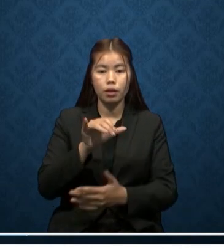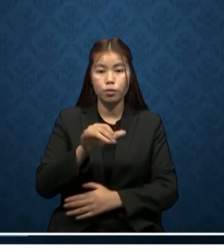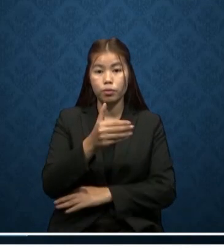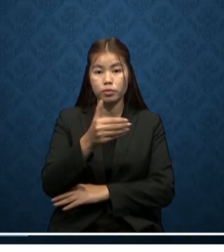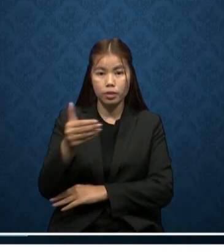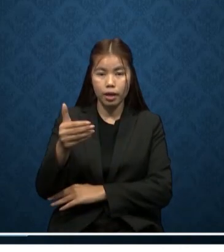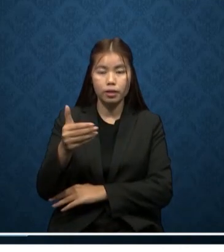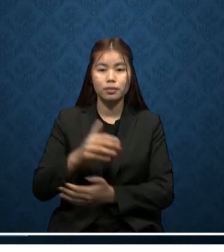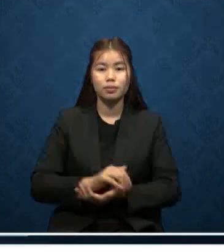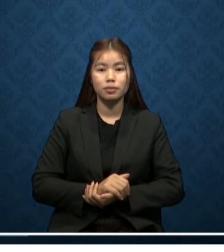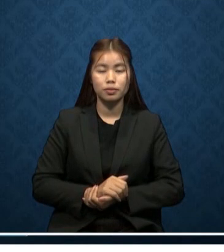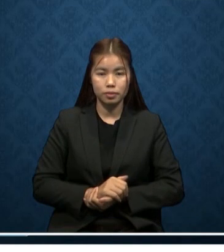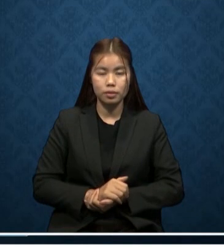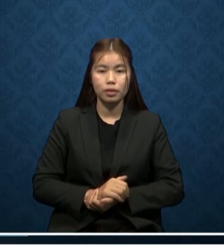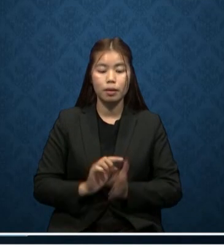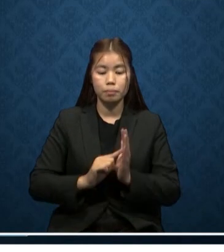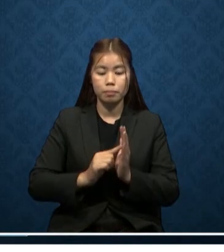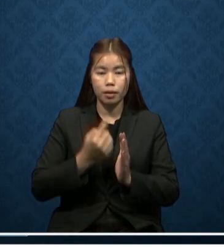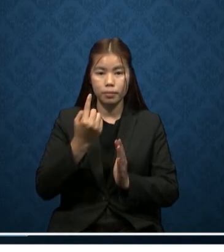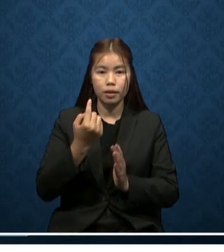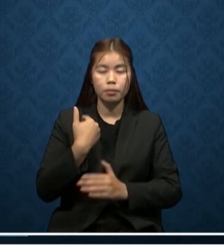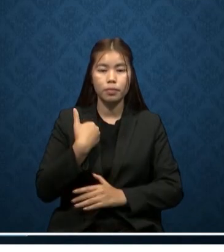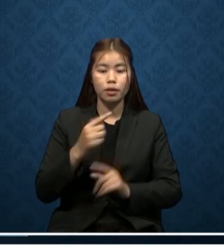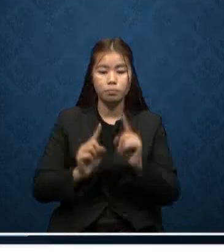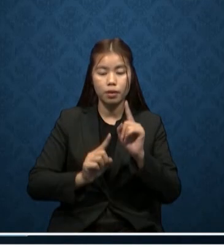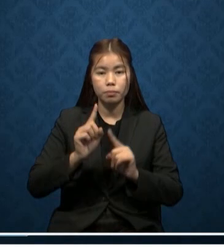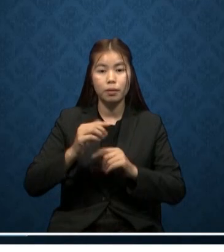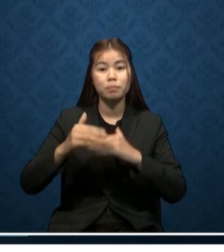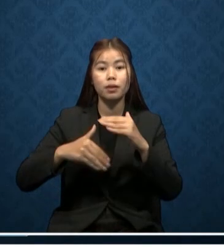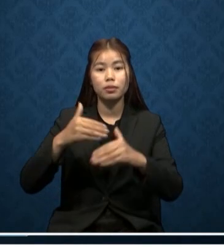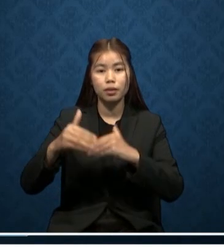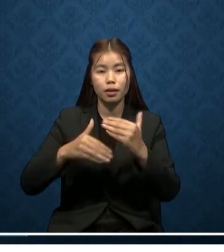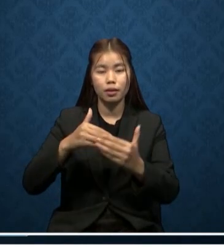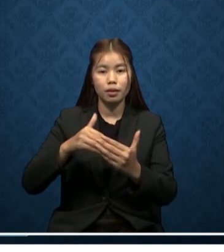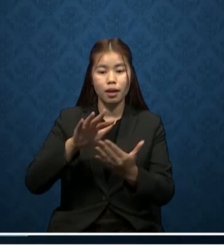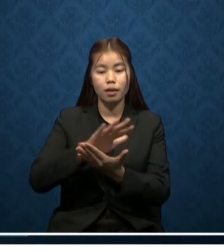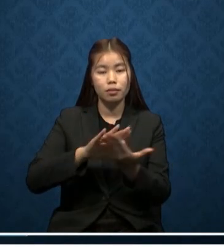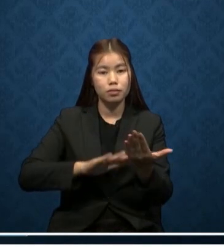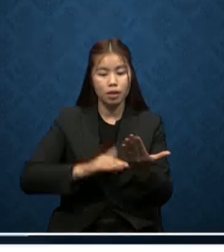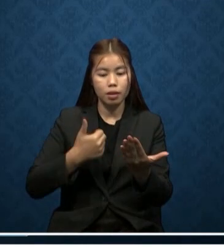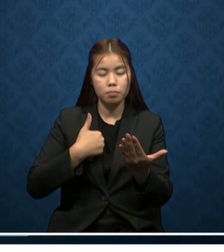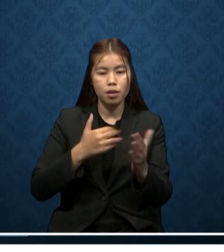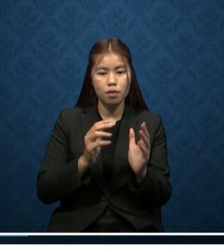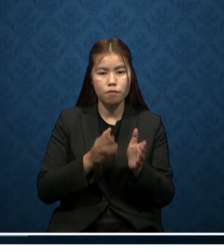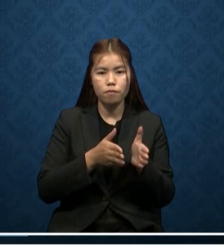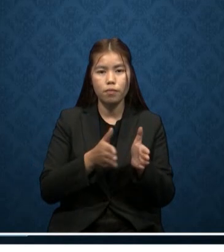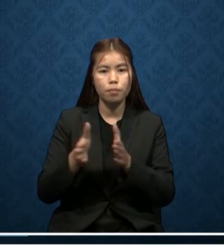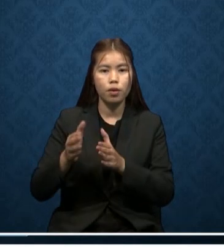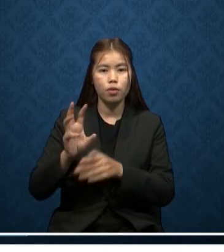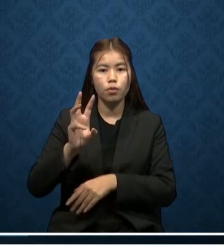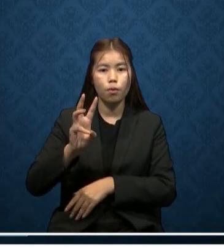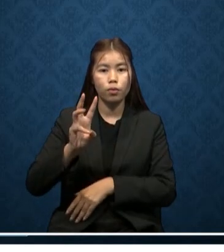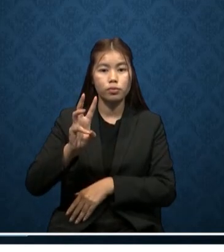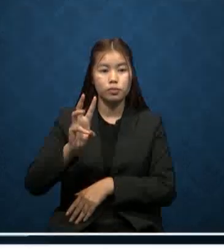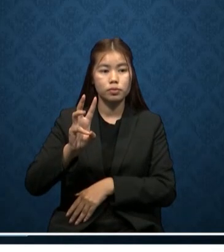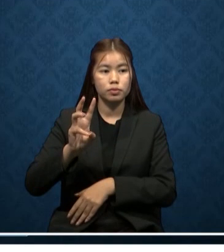รวมซึ่งซึ่งภาพแรกนี่จะเป็นการประเมินผลการพัฒนายุทธศาสตร์ชาติในภาพรวม 6มิติเห็น